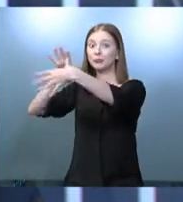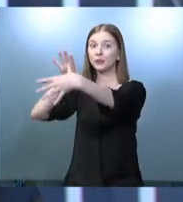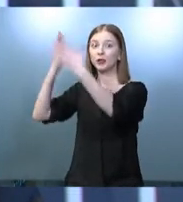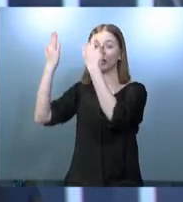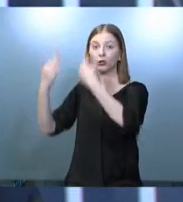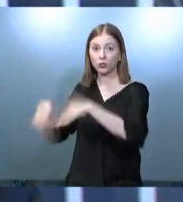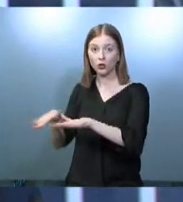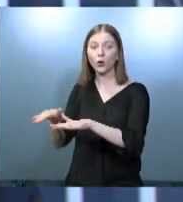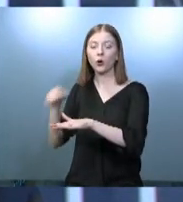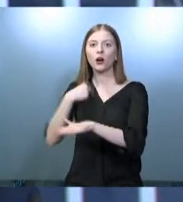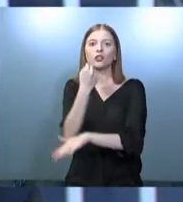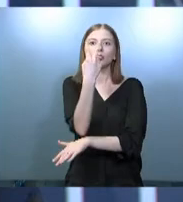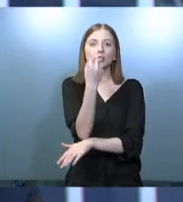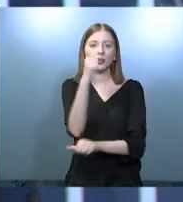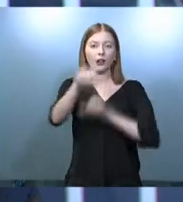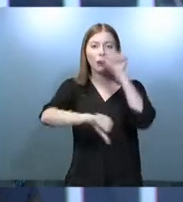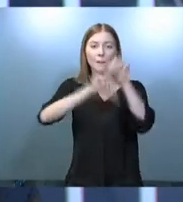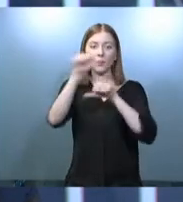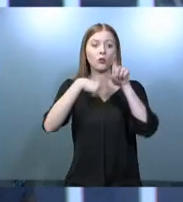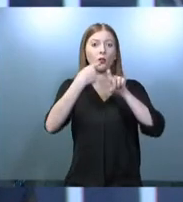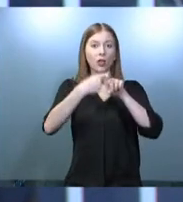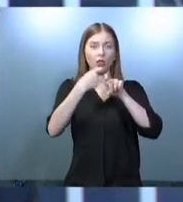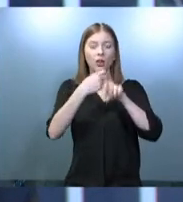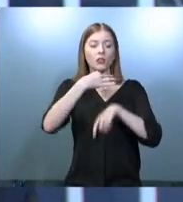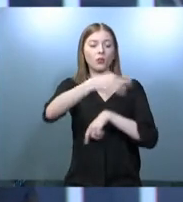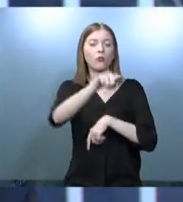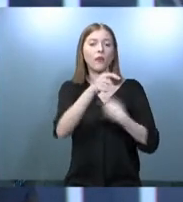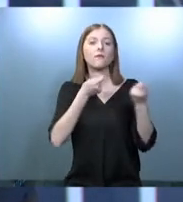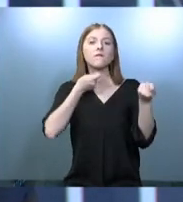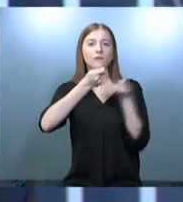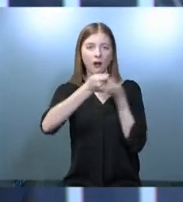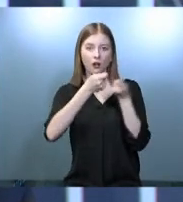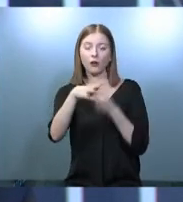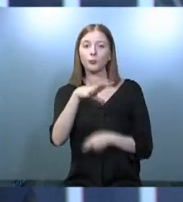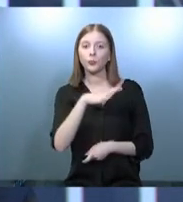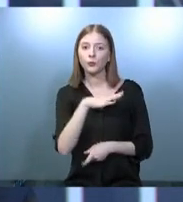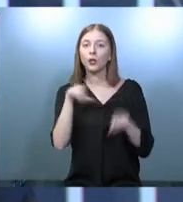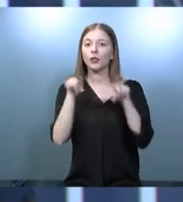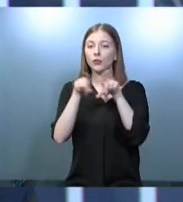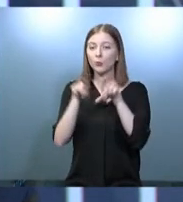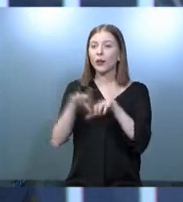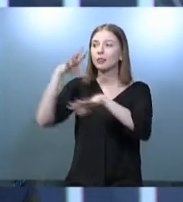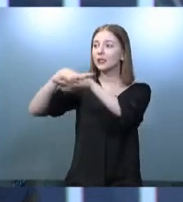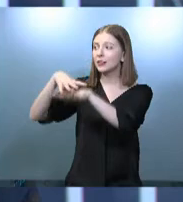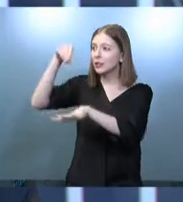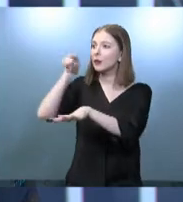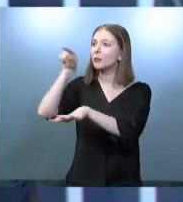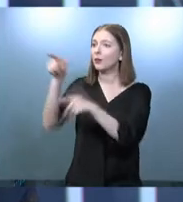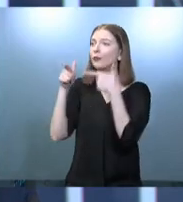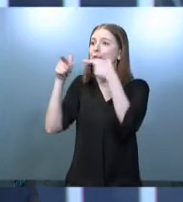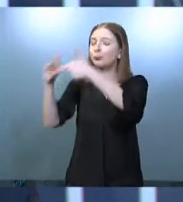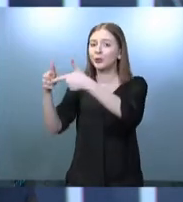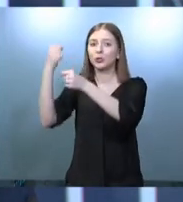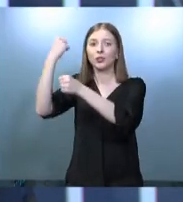metų teko vadovauti Kėdainių rajonui. Tai taip pat buvau vieną kadenciją Seime. Praktiškai